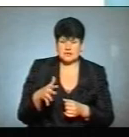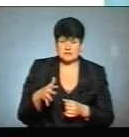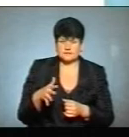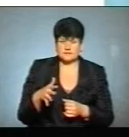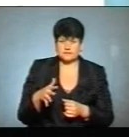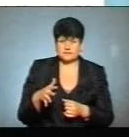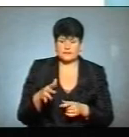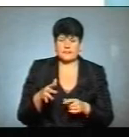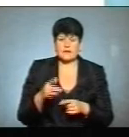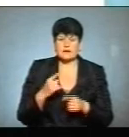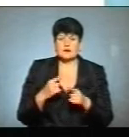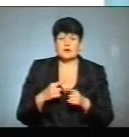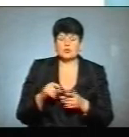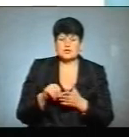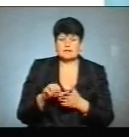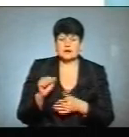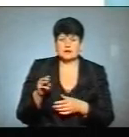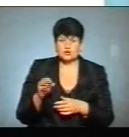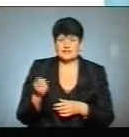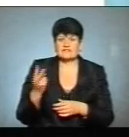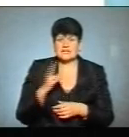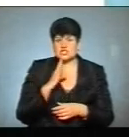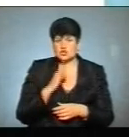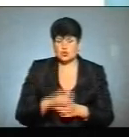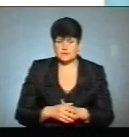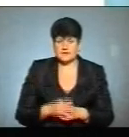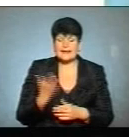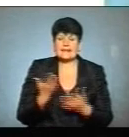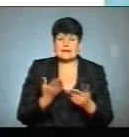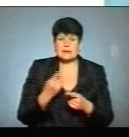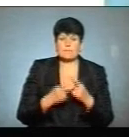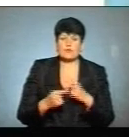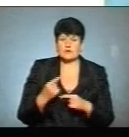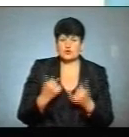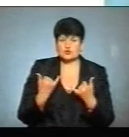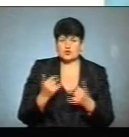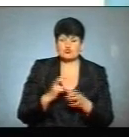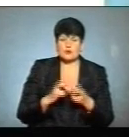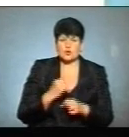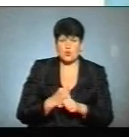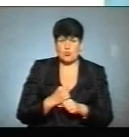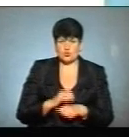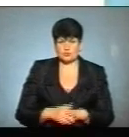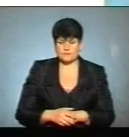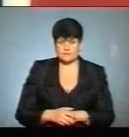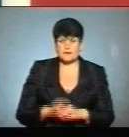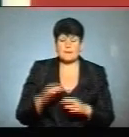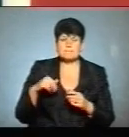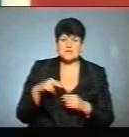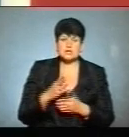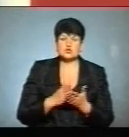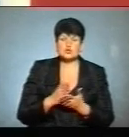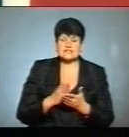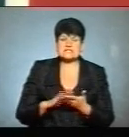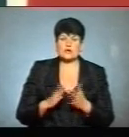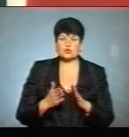250 демобілізованих учасників АТО, серед них 12 жінок, які повернулися і на сьогодні шукають роботу. Пішли служити за контрактом,